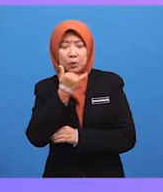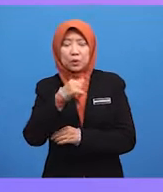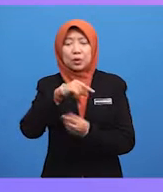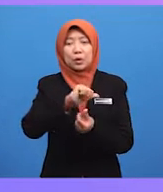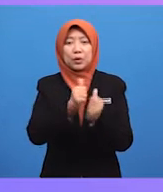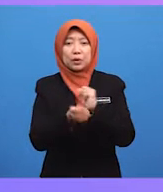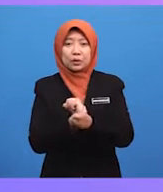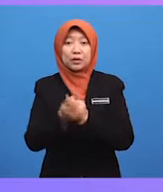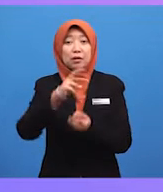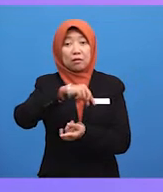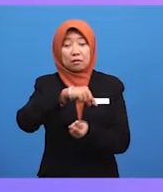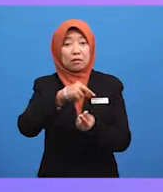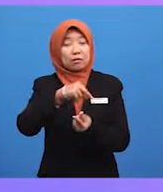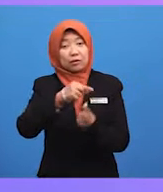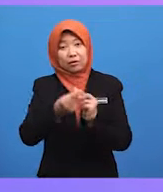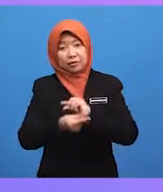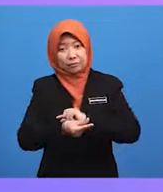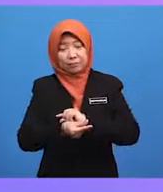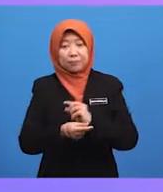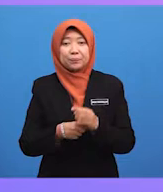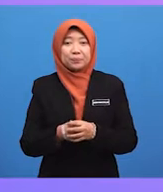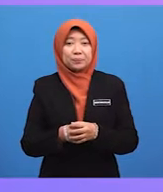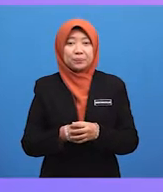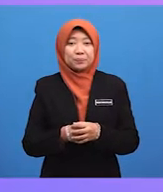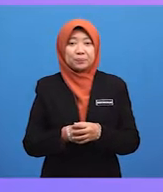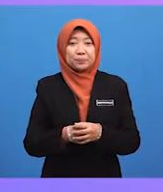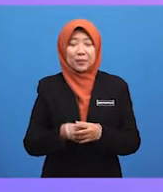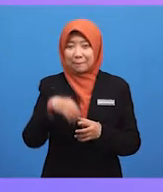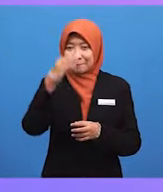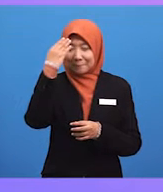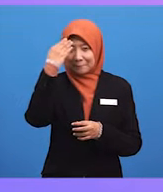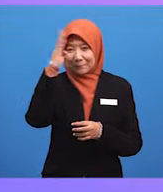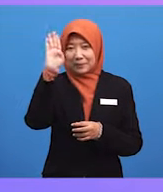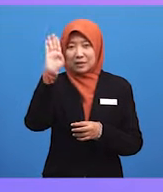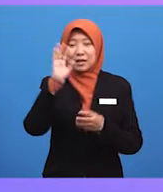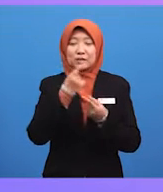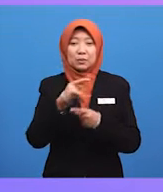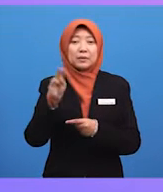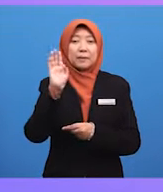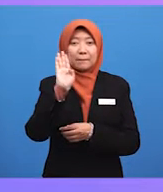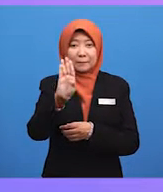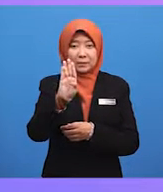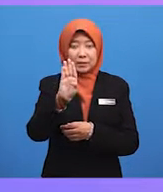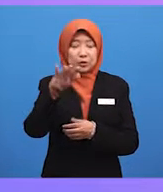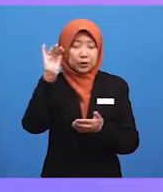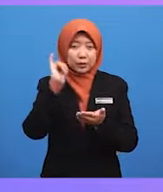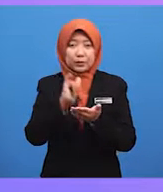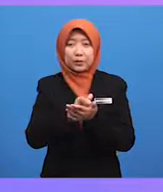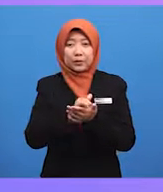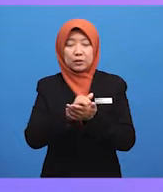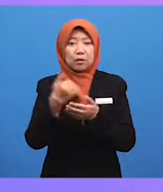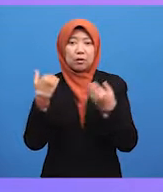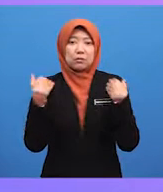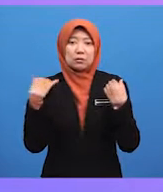qadar. Ya, bijak. Jawapannya B. Meyakini bahawa adanya